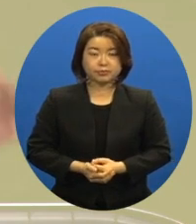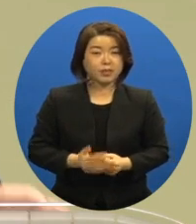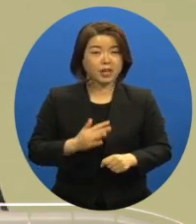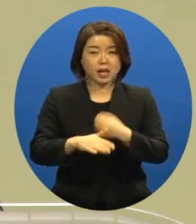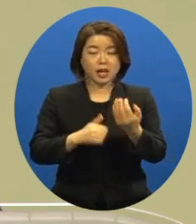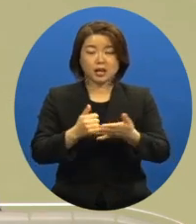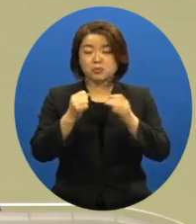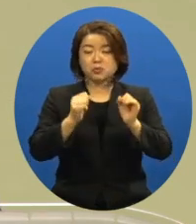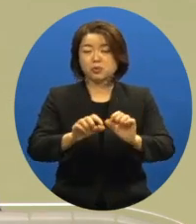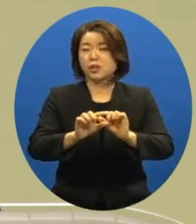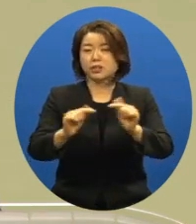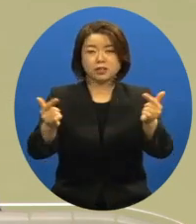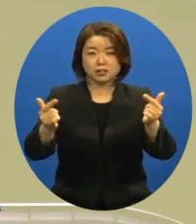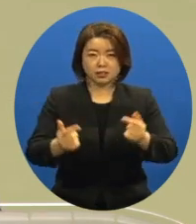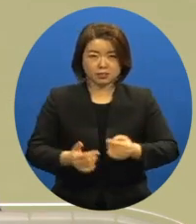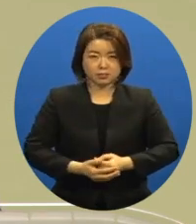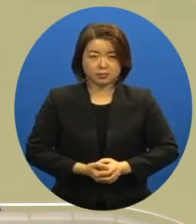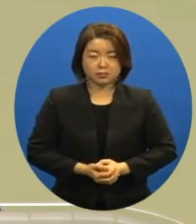하나님은 존재하지 않는다.